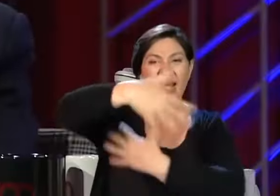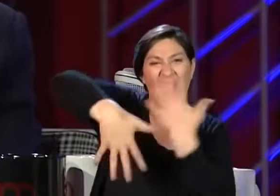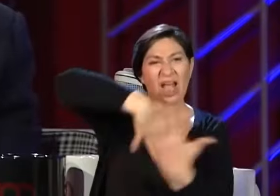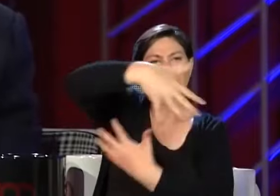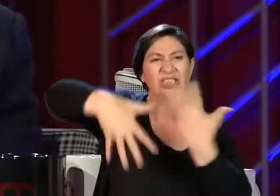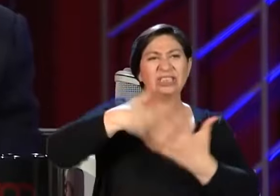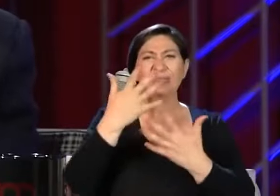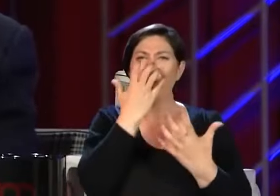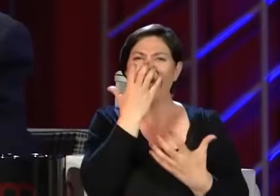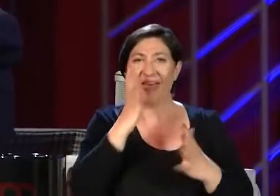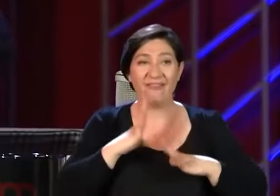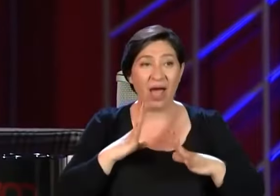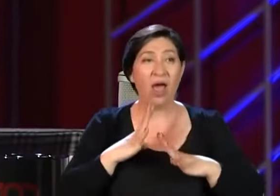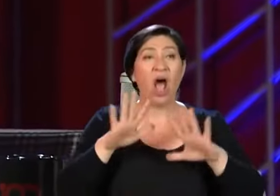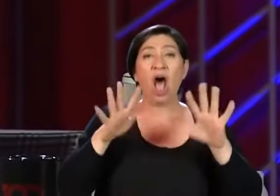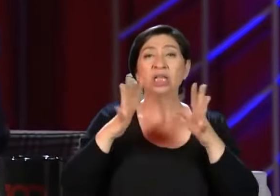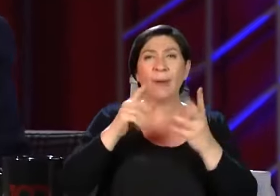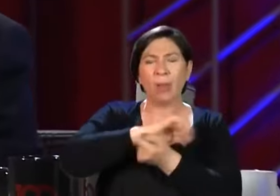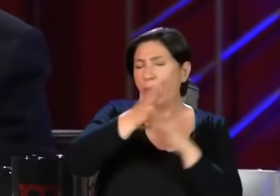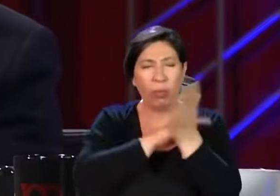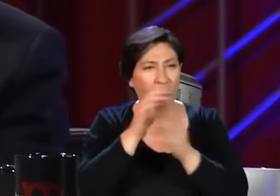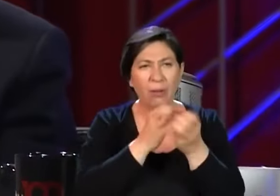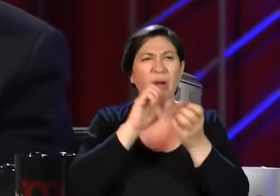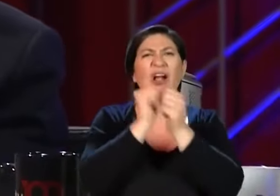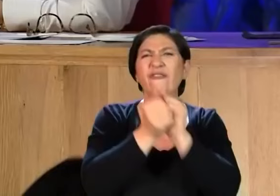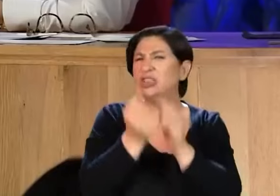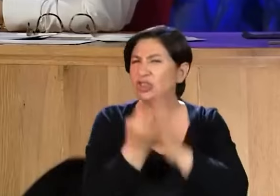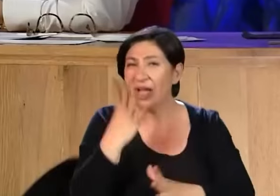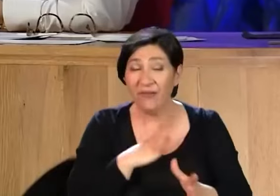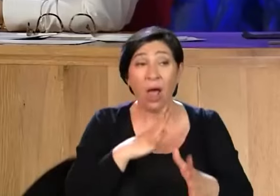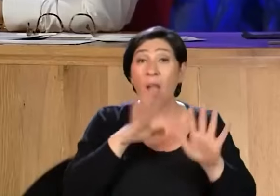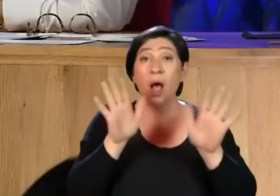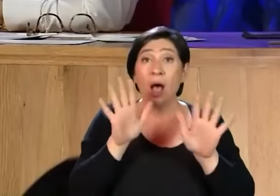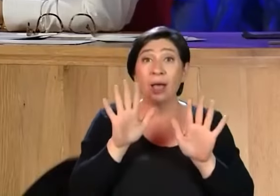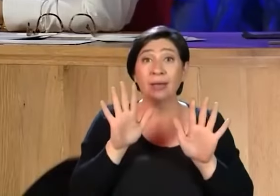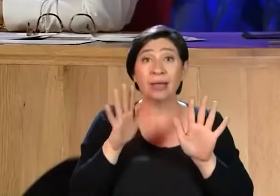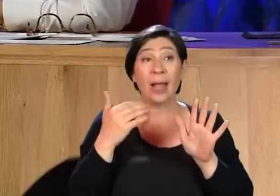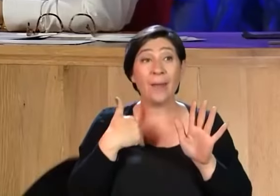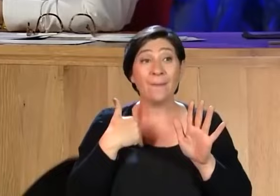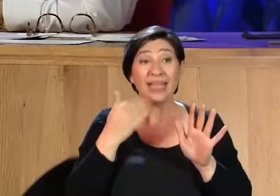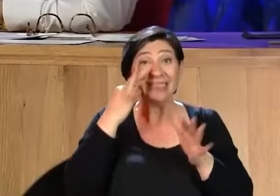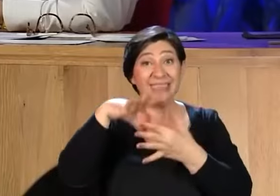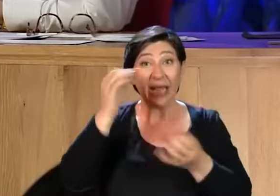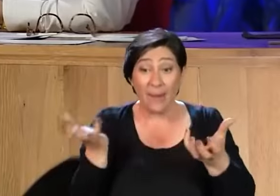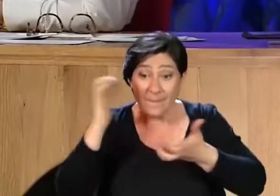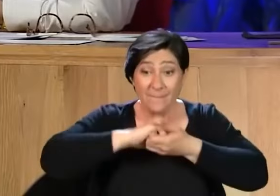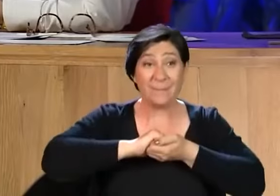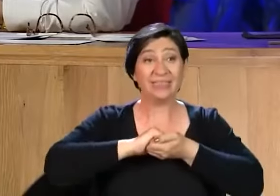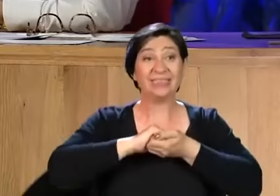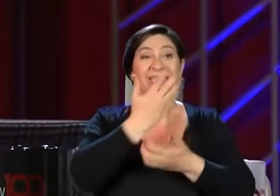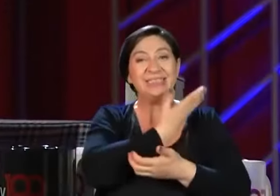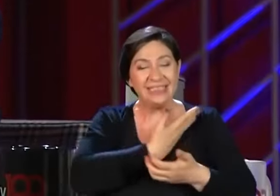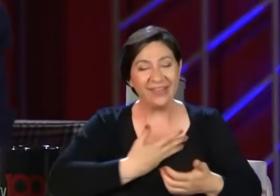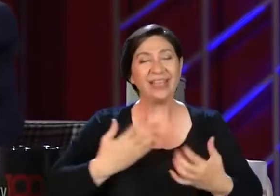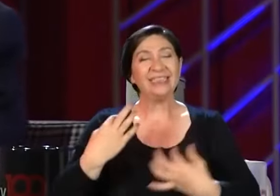karışıklık bekleyenler var. Acaba bir patırtı kütürtü çıkar mı diye bekleyenler. Halbuki ben insanlara barış getirmek için,